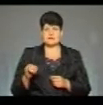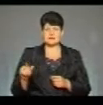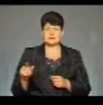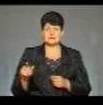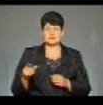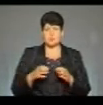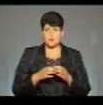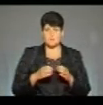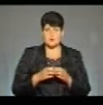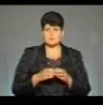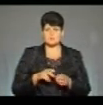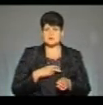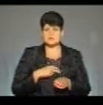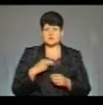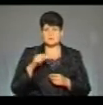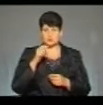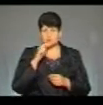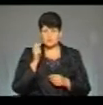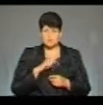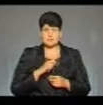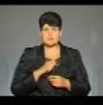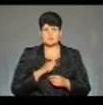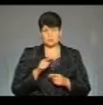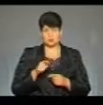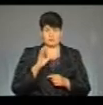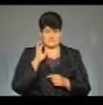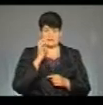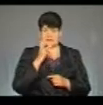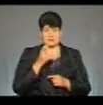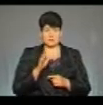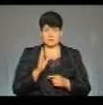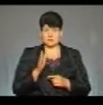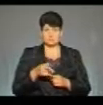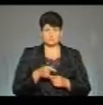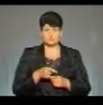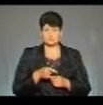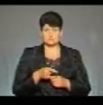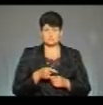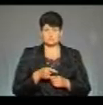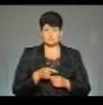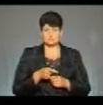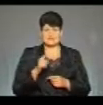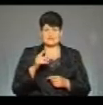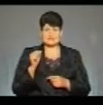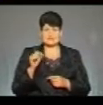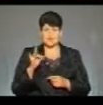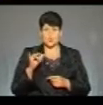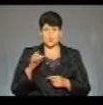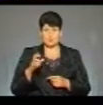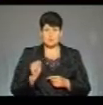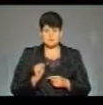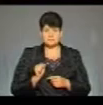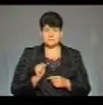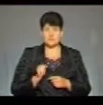Волинь команда, призер чемпіонату України, так що тут досить серйозна буде, так сказати, заруба якогось волейболісти.